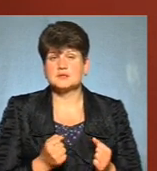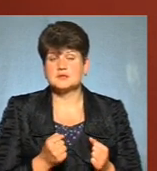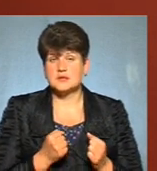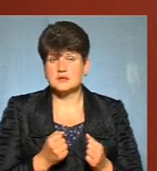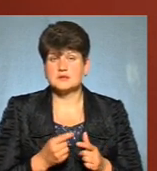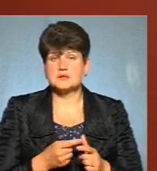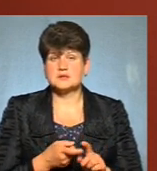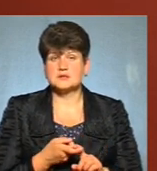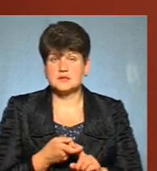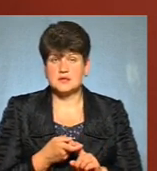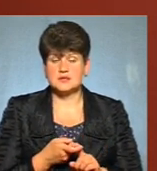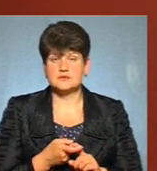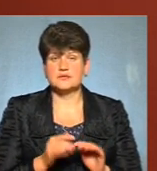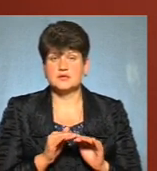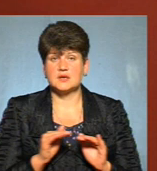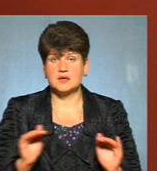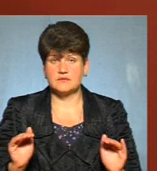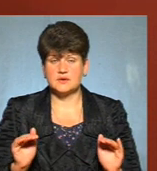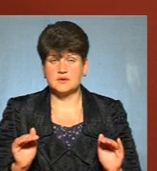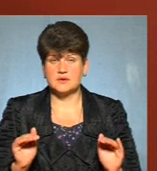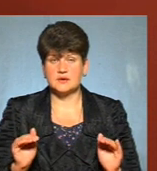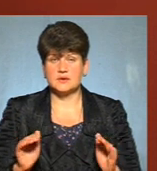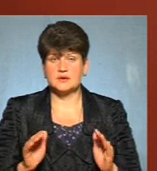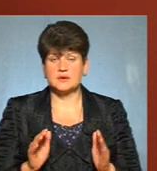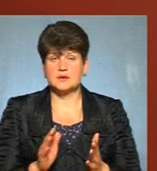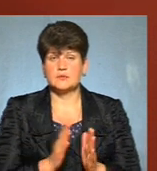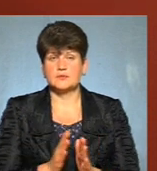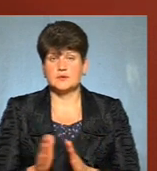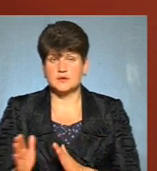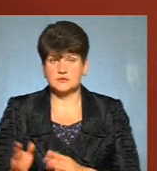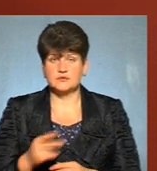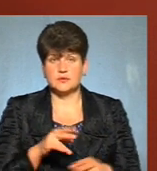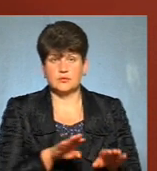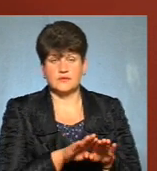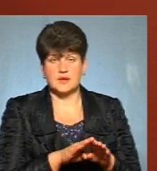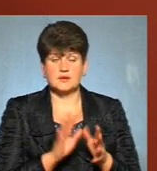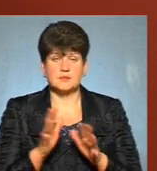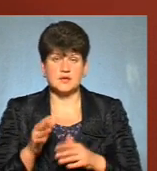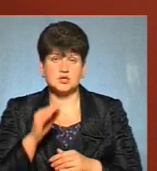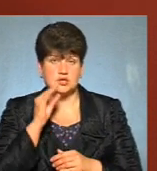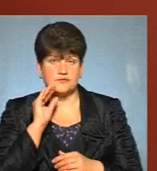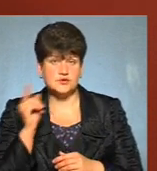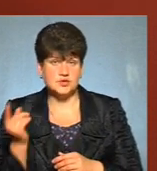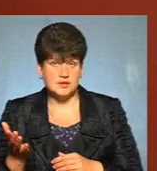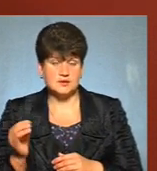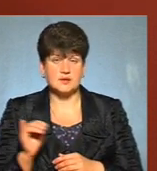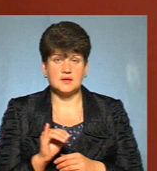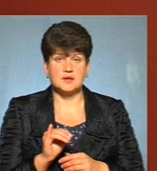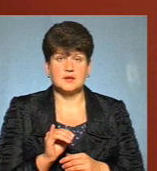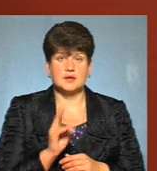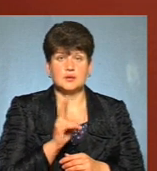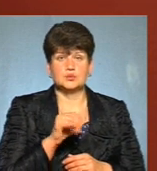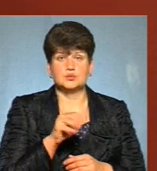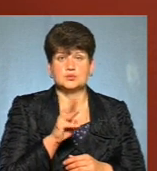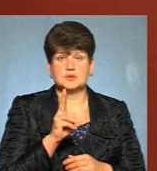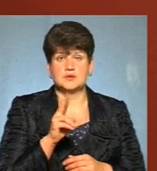рівня комунального устрою. Якщо ви порівняєте парк Шевченка і порівняєте так званий лісопарк